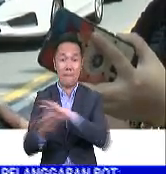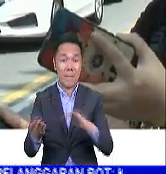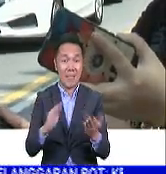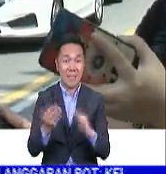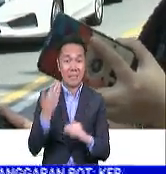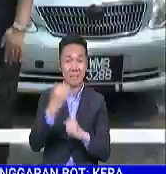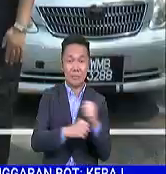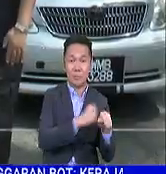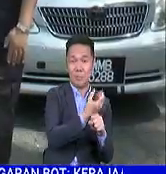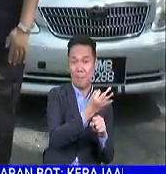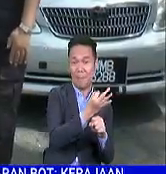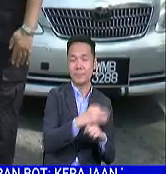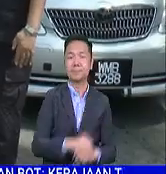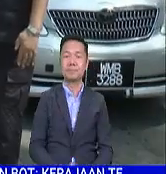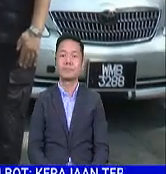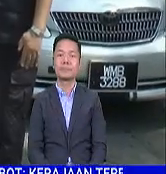selama 16.